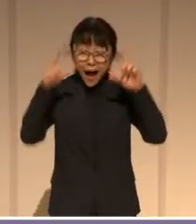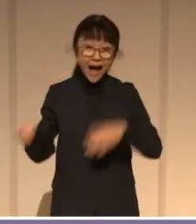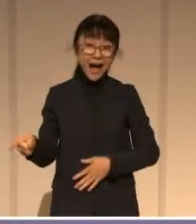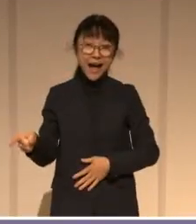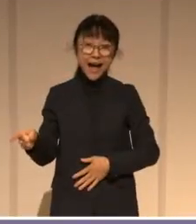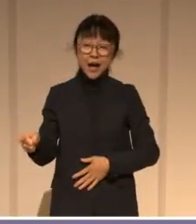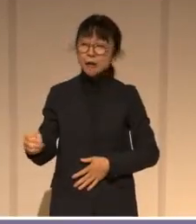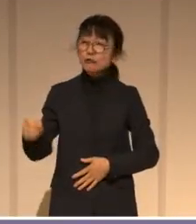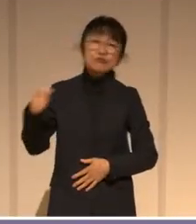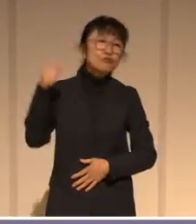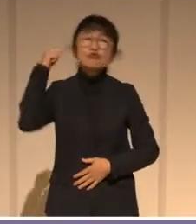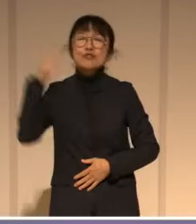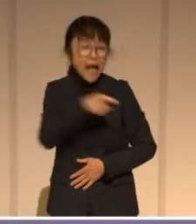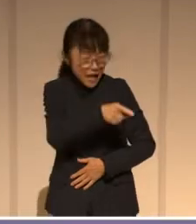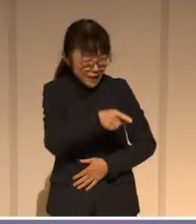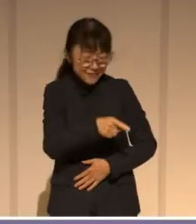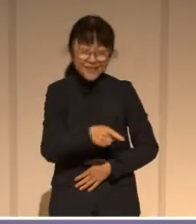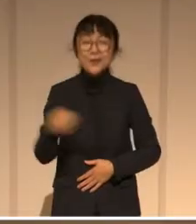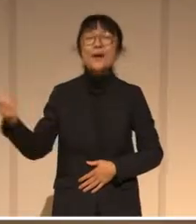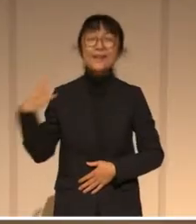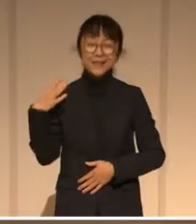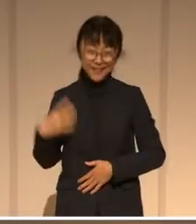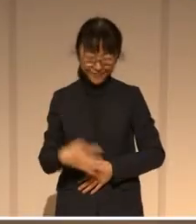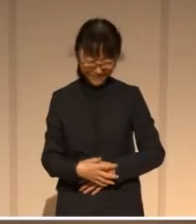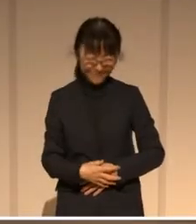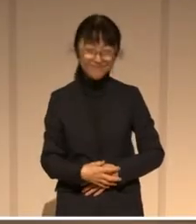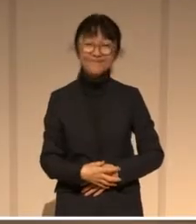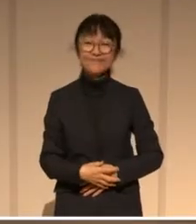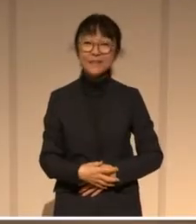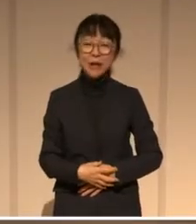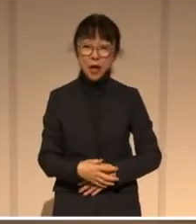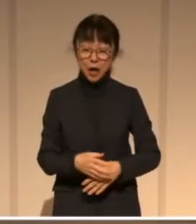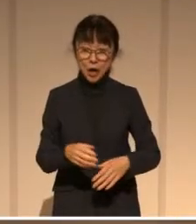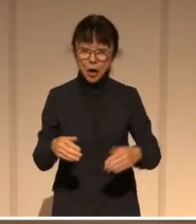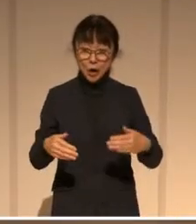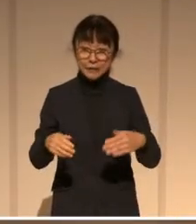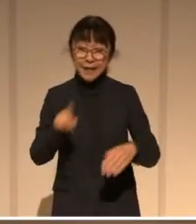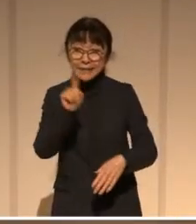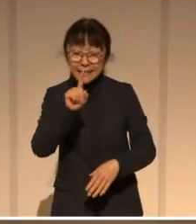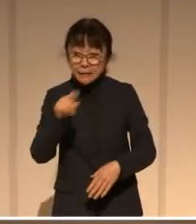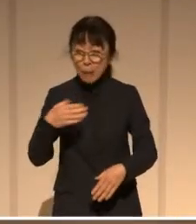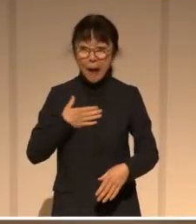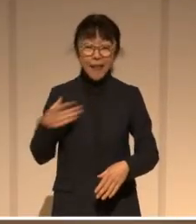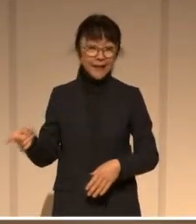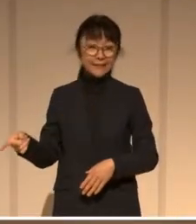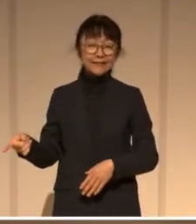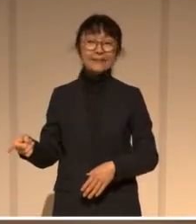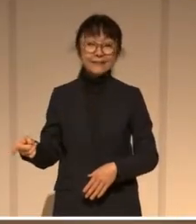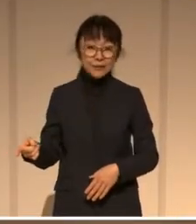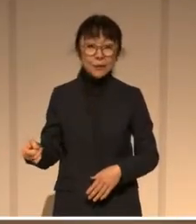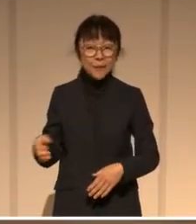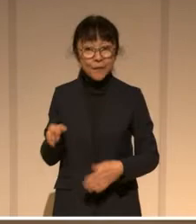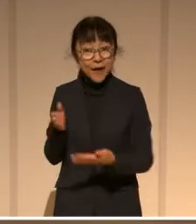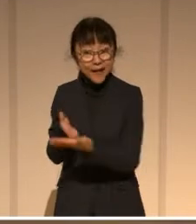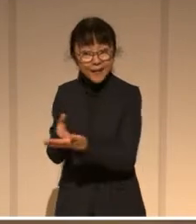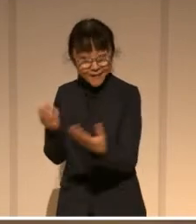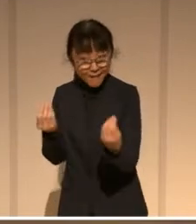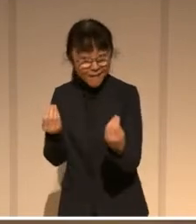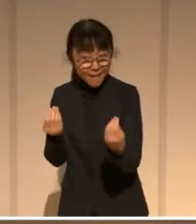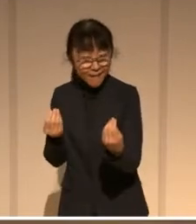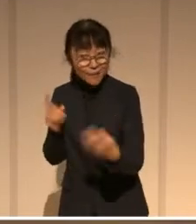うるさいと怒られました入っ何が起きたか分からないですからね妹さんからその時に言ったんですか実は